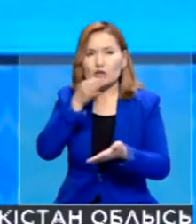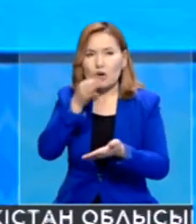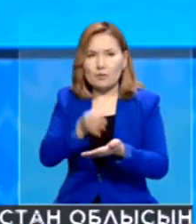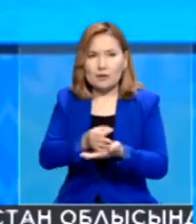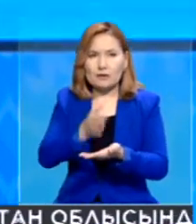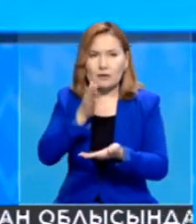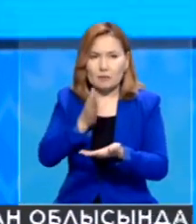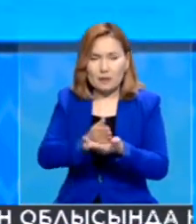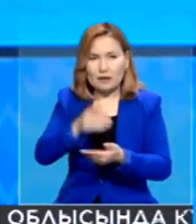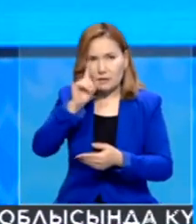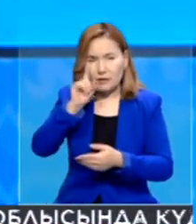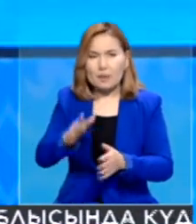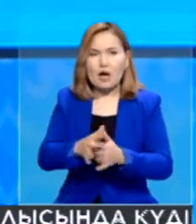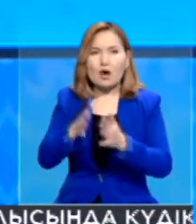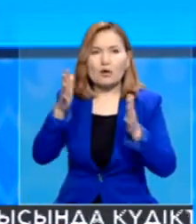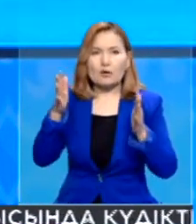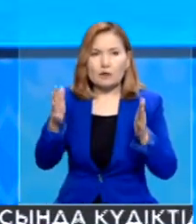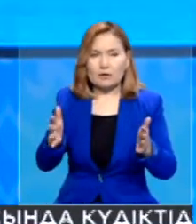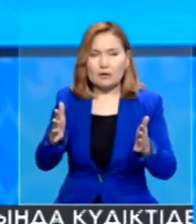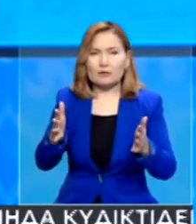жауапкершілік, үлкен